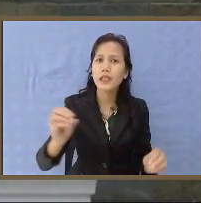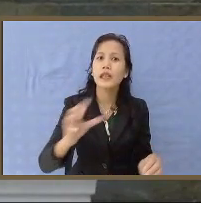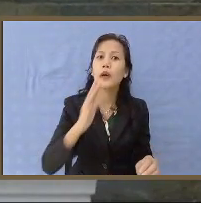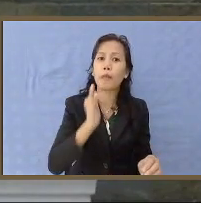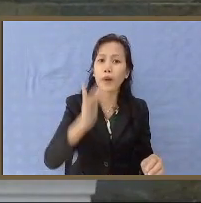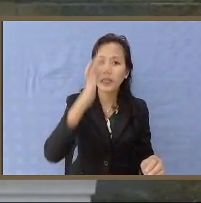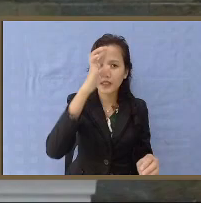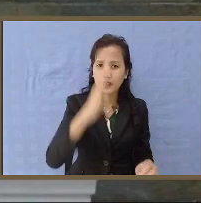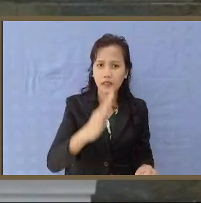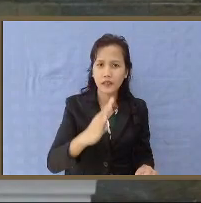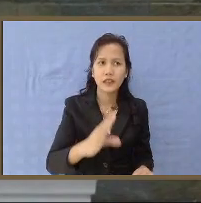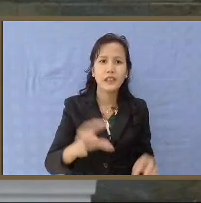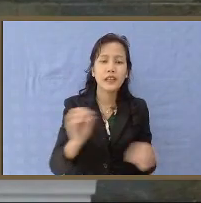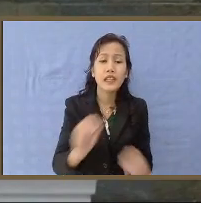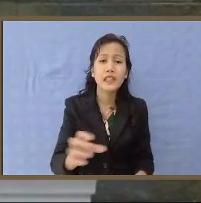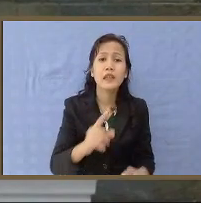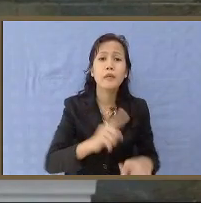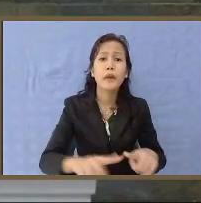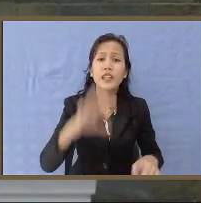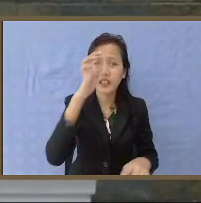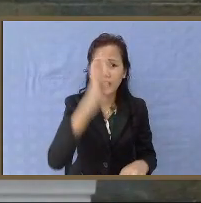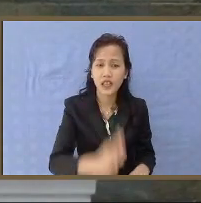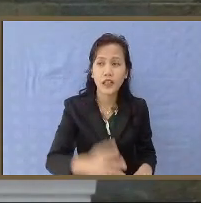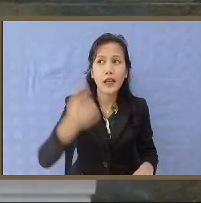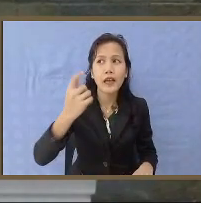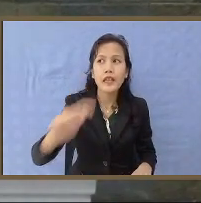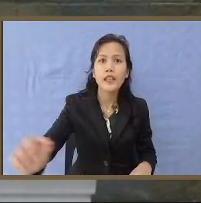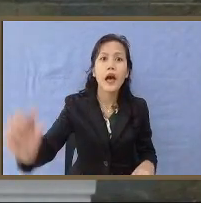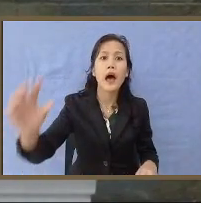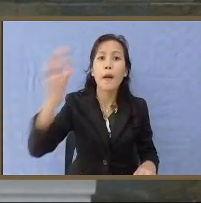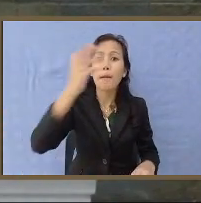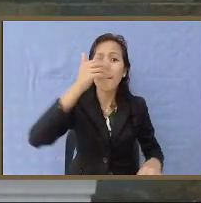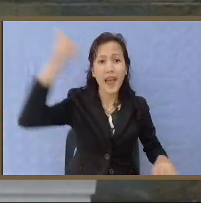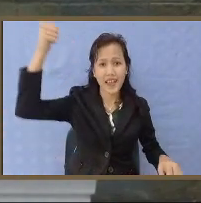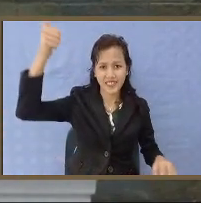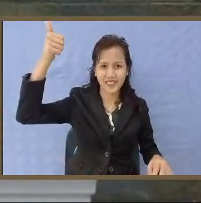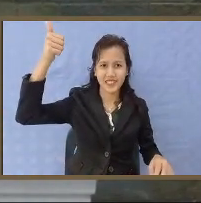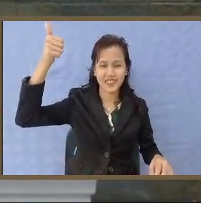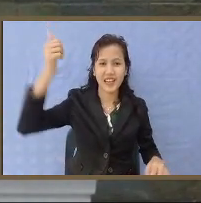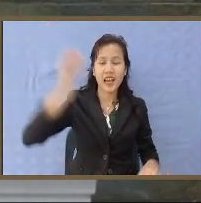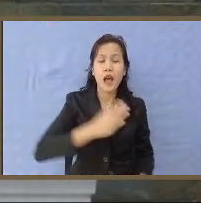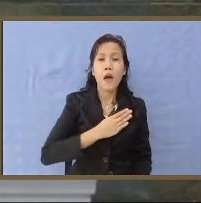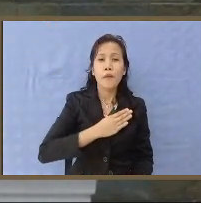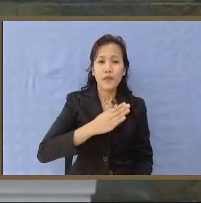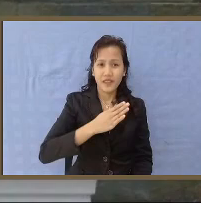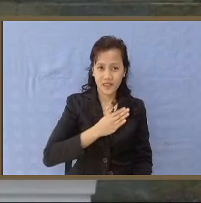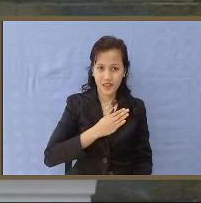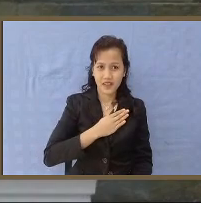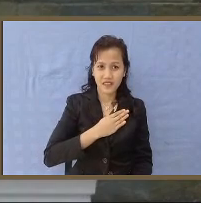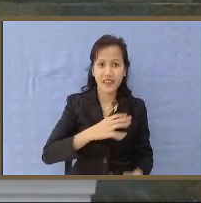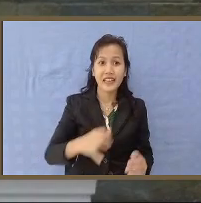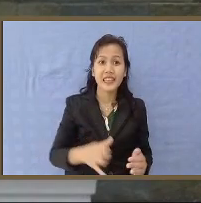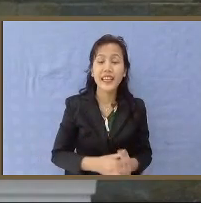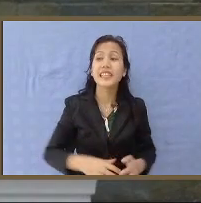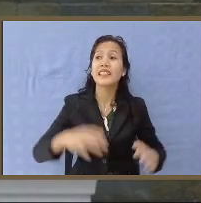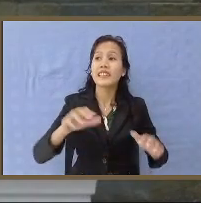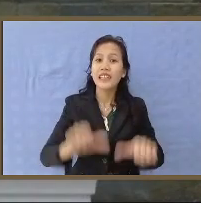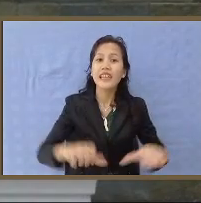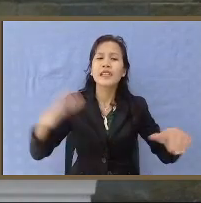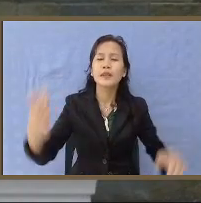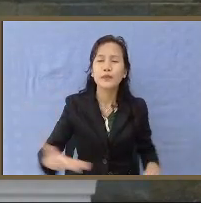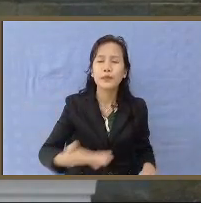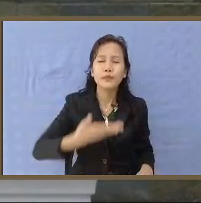the only best, the best breathing na pwede natin mga kapatid, ihinga mga kapatid, eh walang